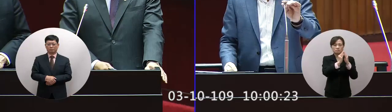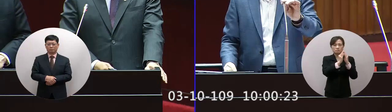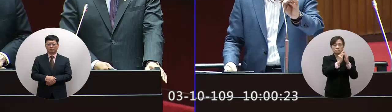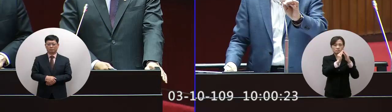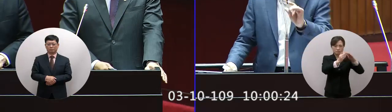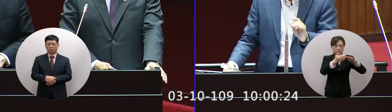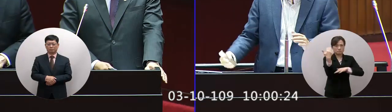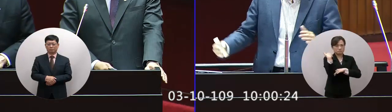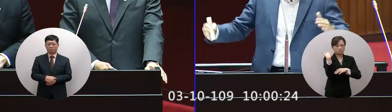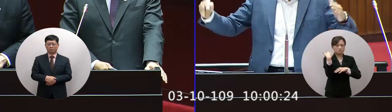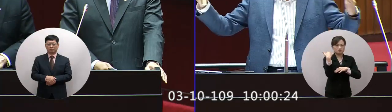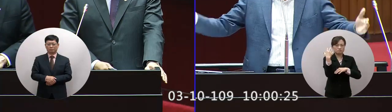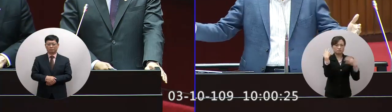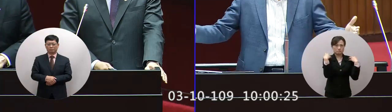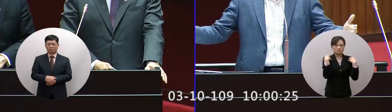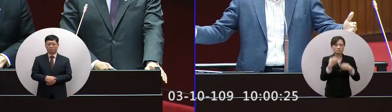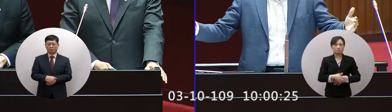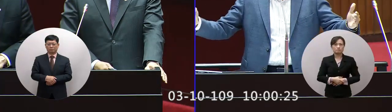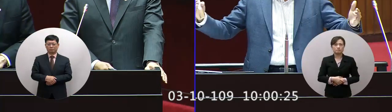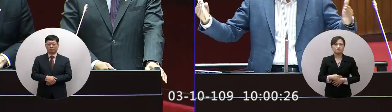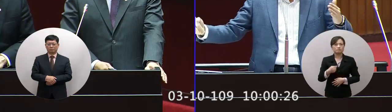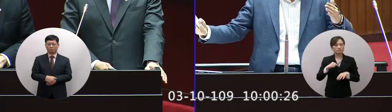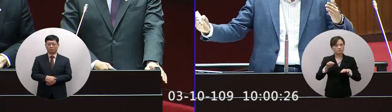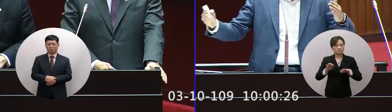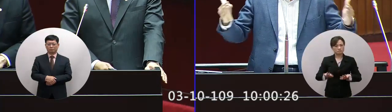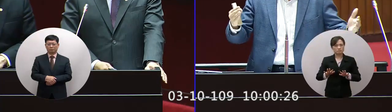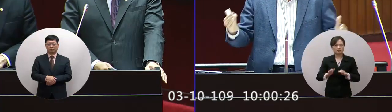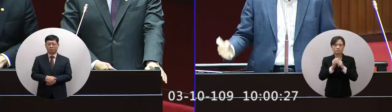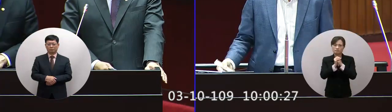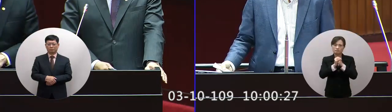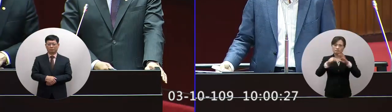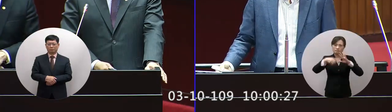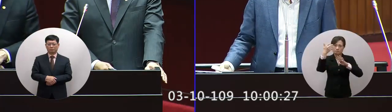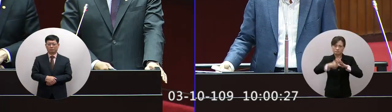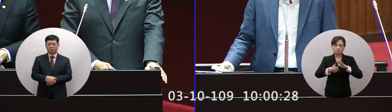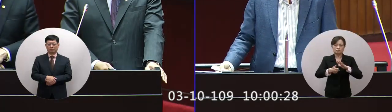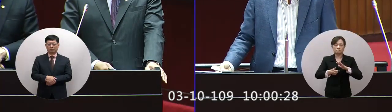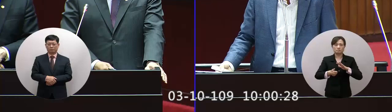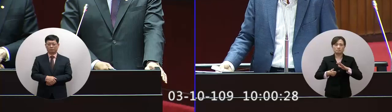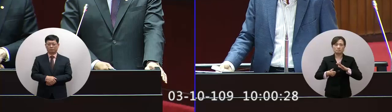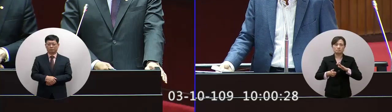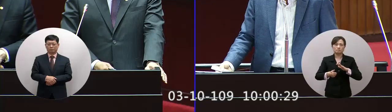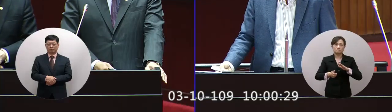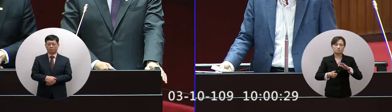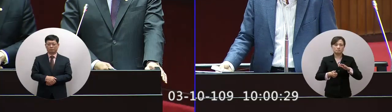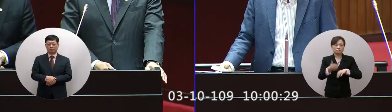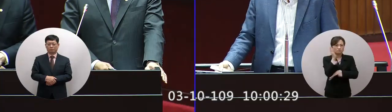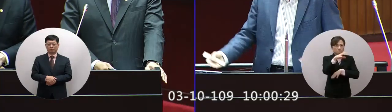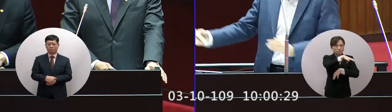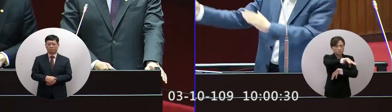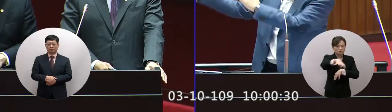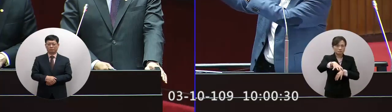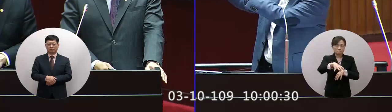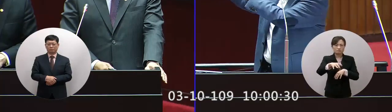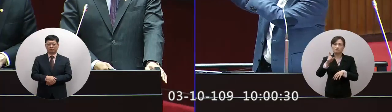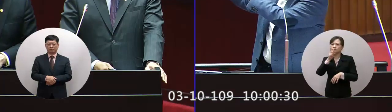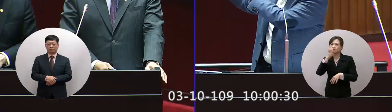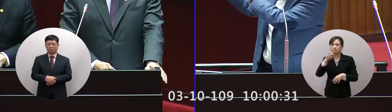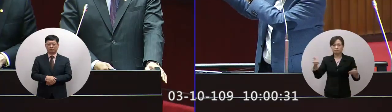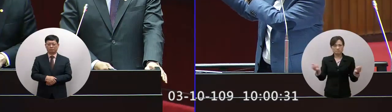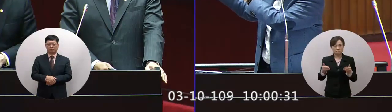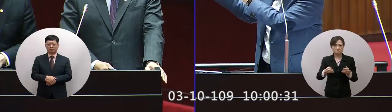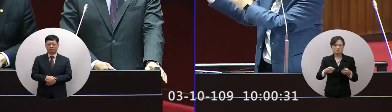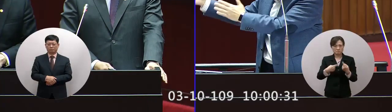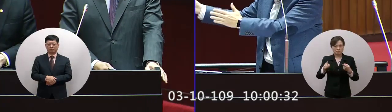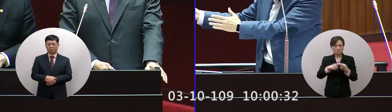这里也特别拜托院长，因为有一些这个地方跟中央建设大家是真的是一体的。那这个